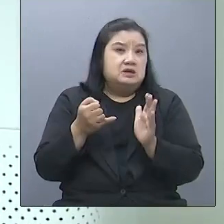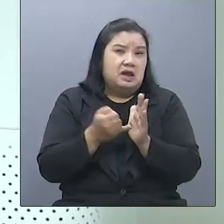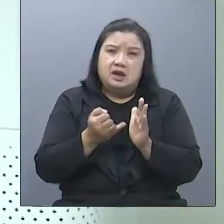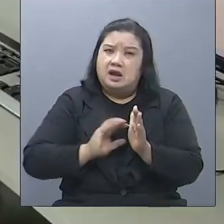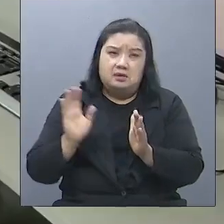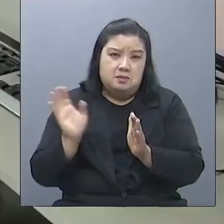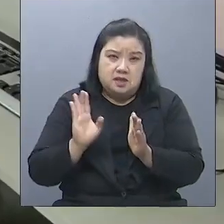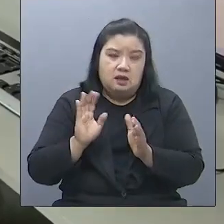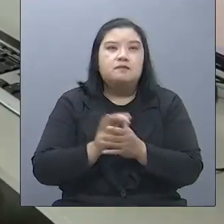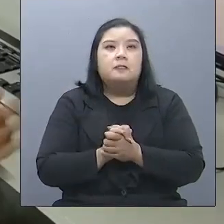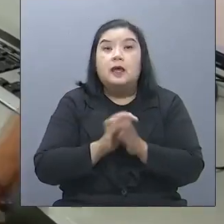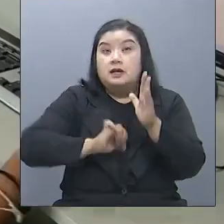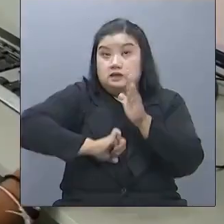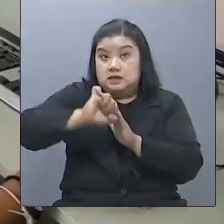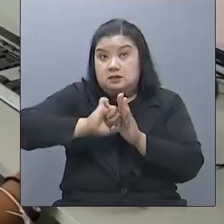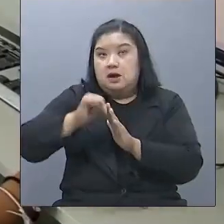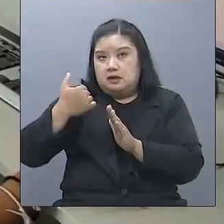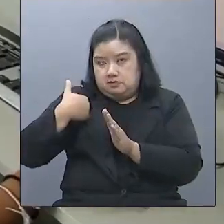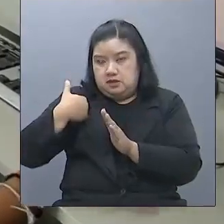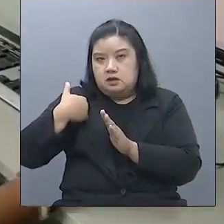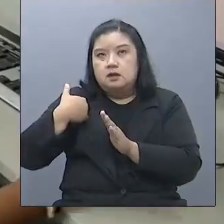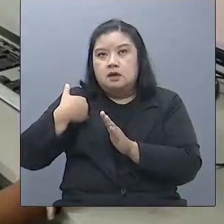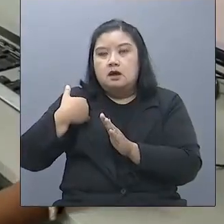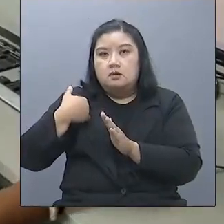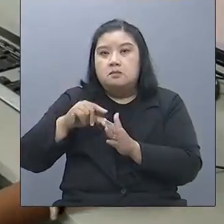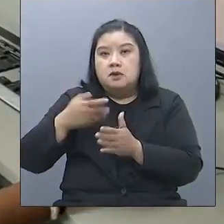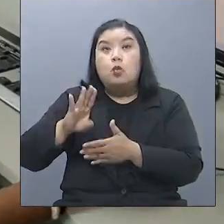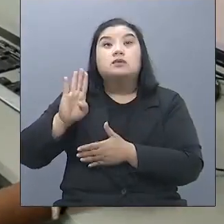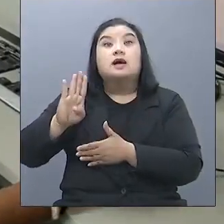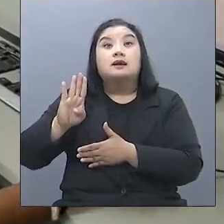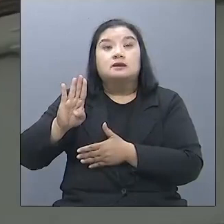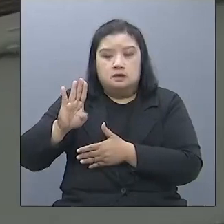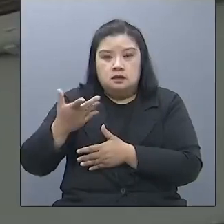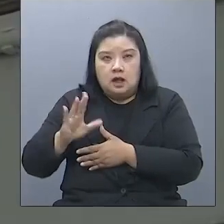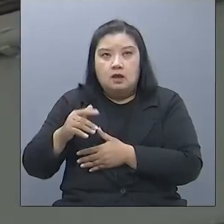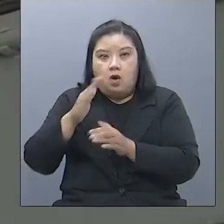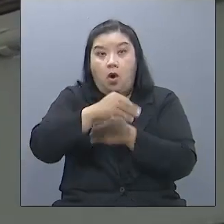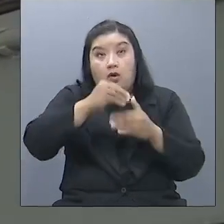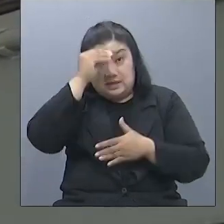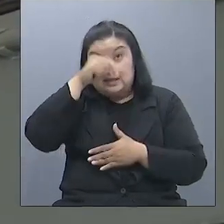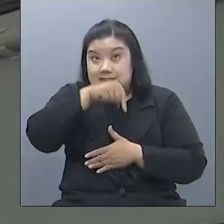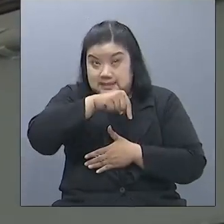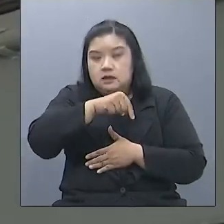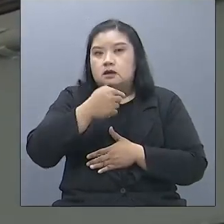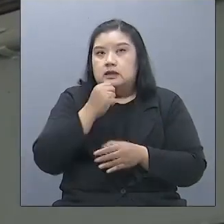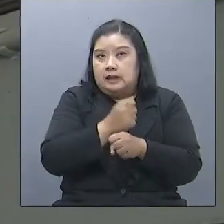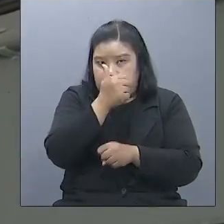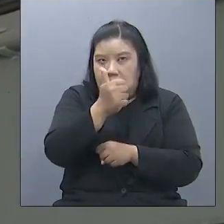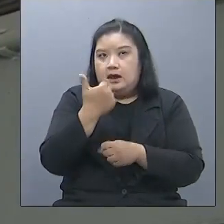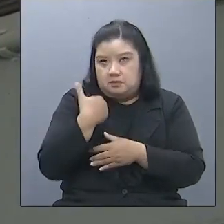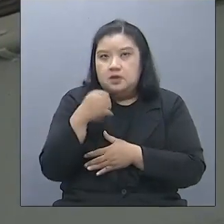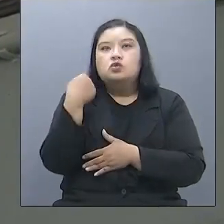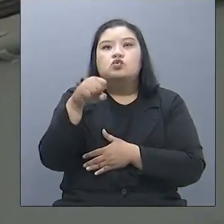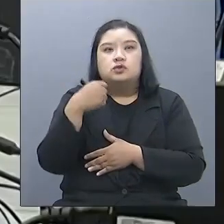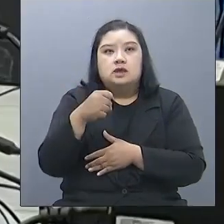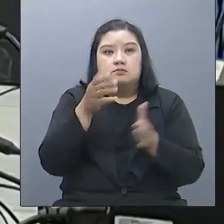ชียงใหม่เนี่ยเขาได้รับการสนับสนุนจากโรงเรียนจากบริษัทเอกชนนะคะให้จัดทำห้องเรียนปลอดฝุ่นได้10ห้องและยังได้รับงบ